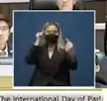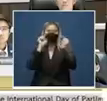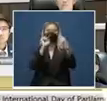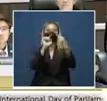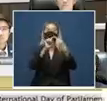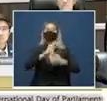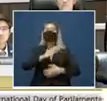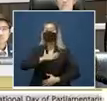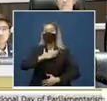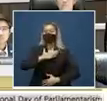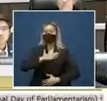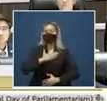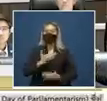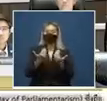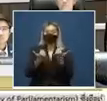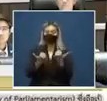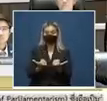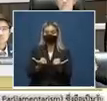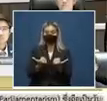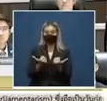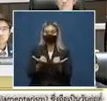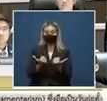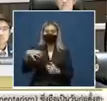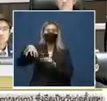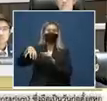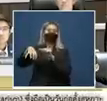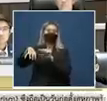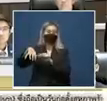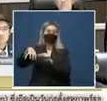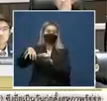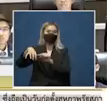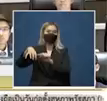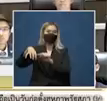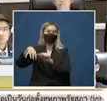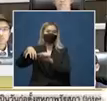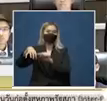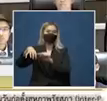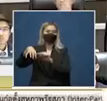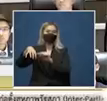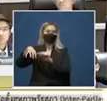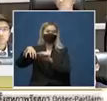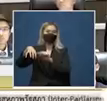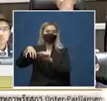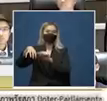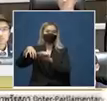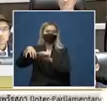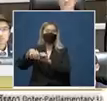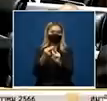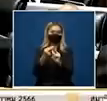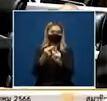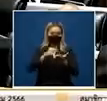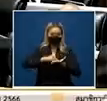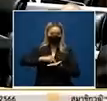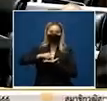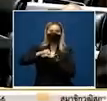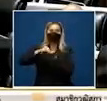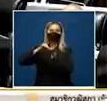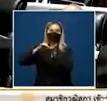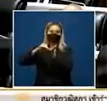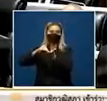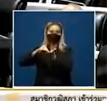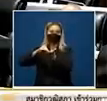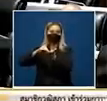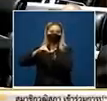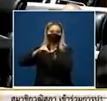ออกว่าไม่ยอมรับอ่ะจึงต้องเสนอแข่งแล้วตอนนี้รู้ทั้งรู้มีสสแค่35คนสสน้อยกว่าเขาแน่นอ